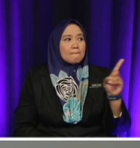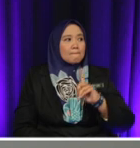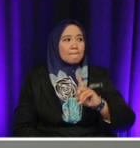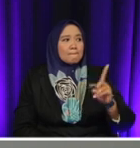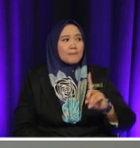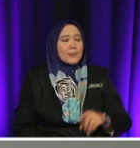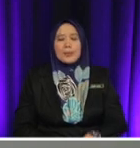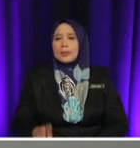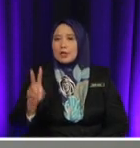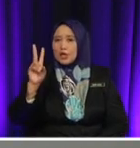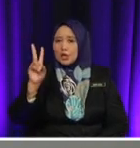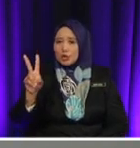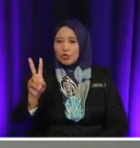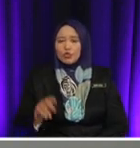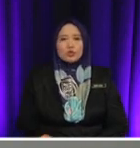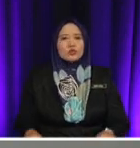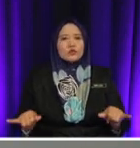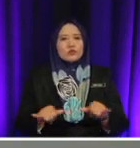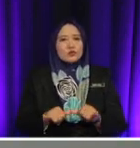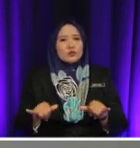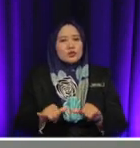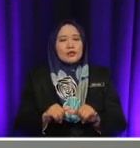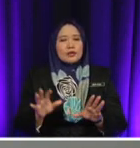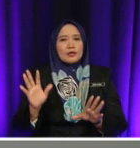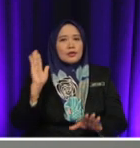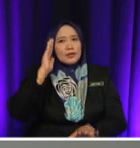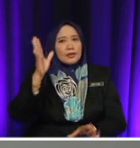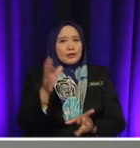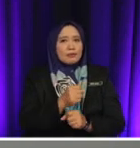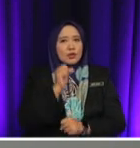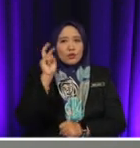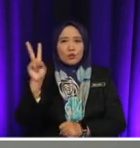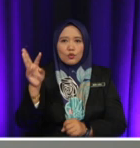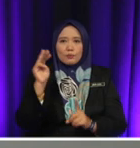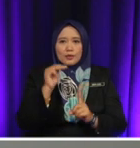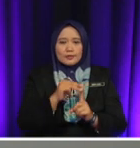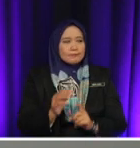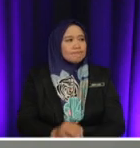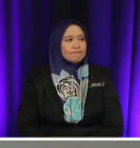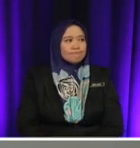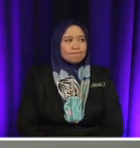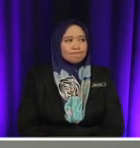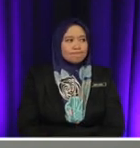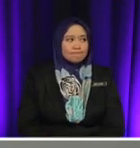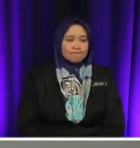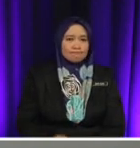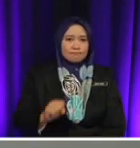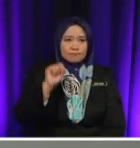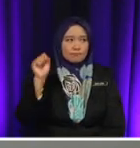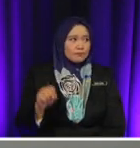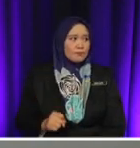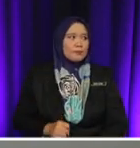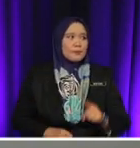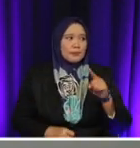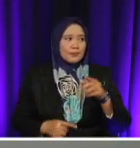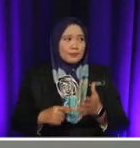mana-mana dua yang bersesuaian akan dapat dua Mar dua markah okey soalan yang berkait dengan KBK ini adalah kita tengok pada